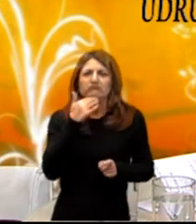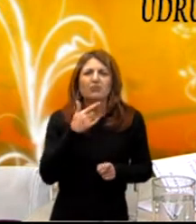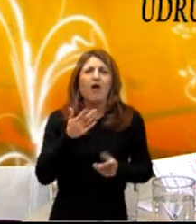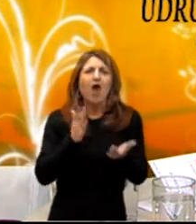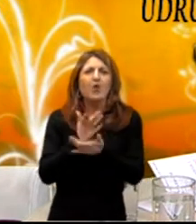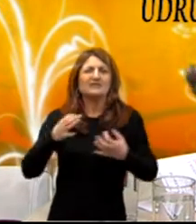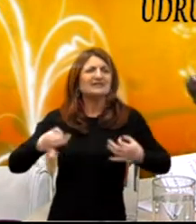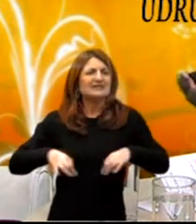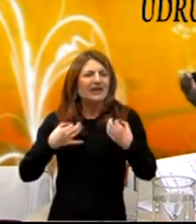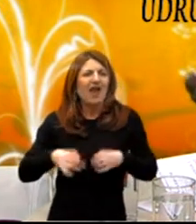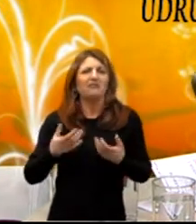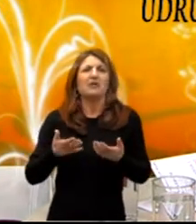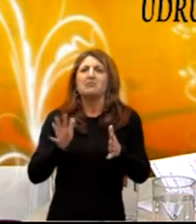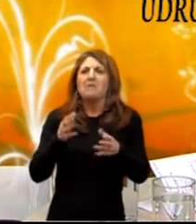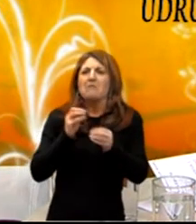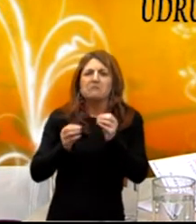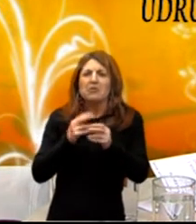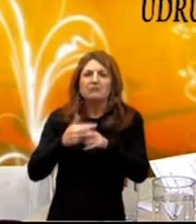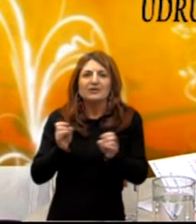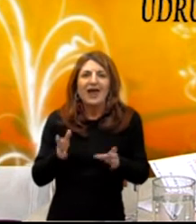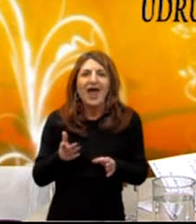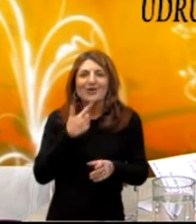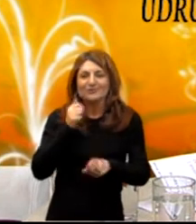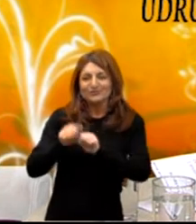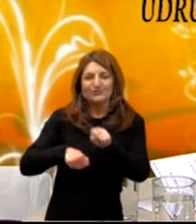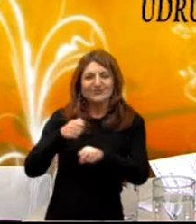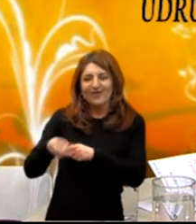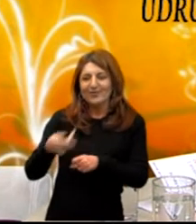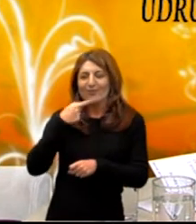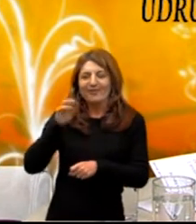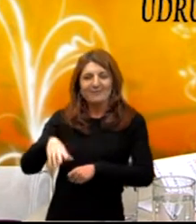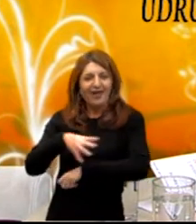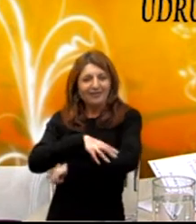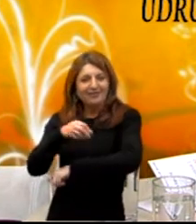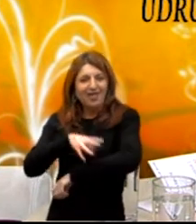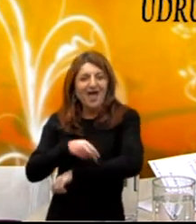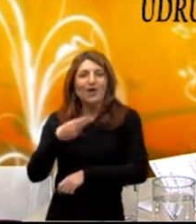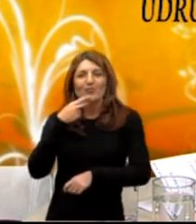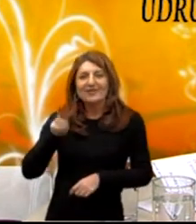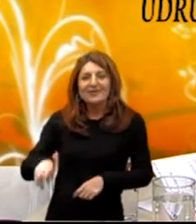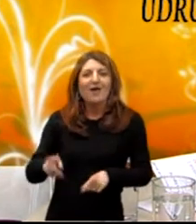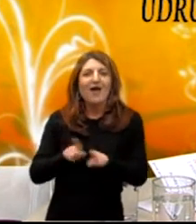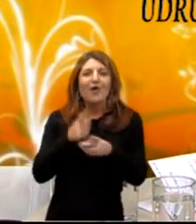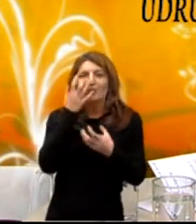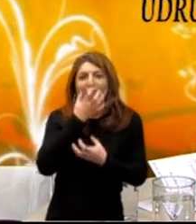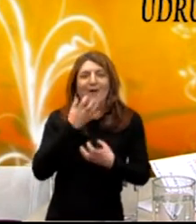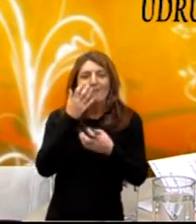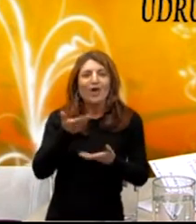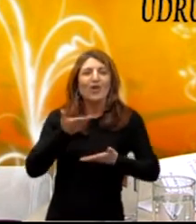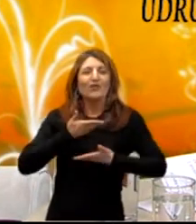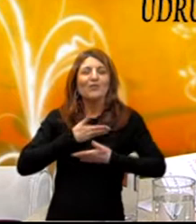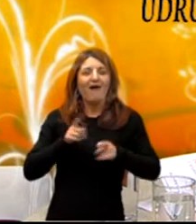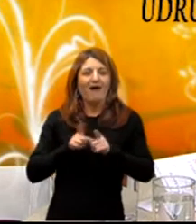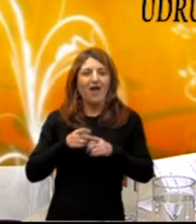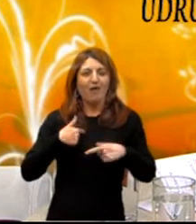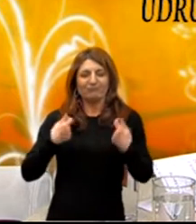sa druženjem sa životinjom koja ima dlakicu, toplinu ili tako nešto, mogu obogatiti svoj mentalni